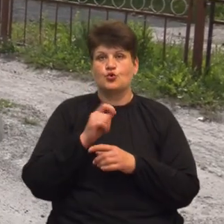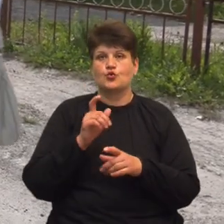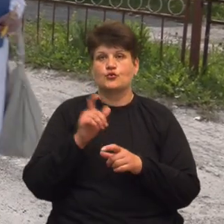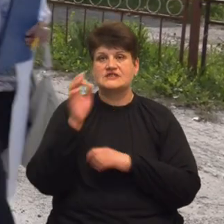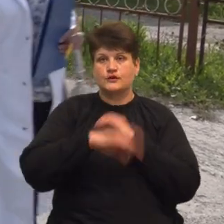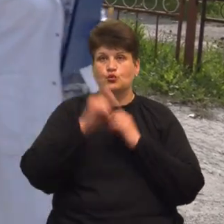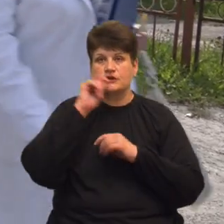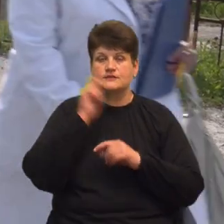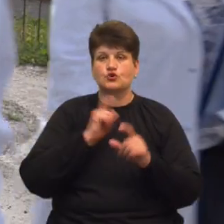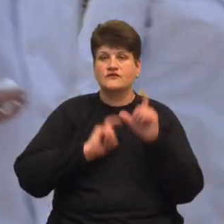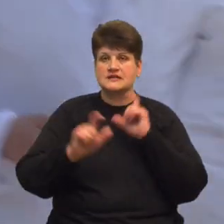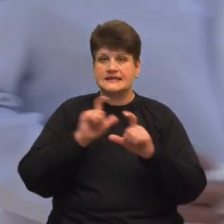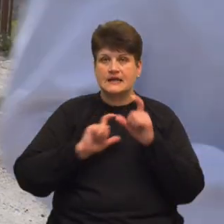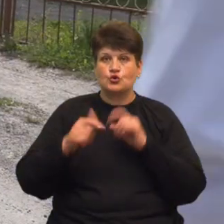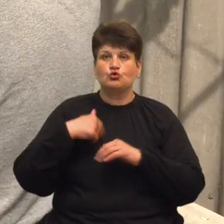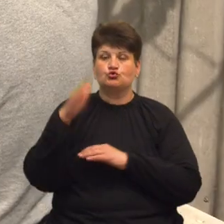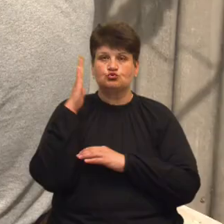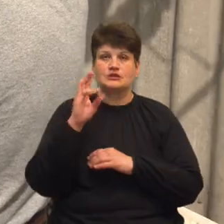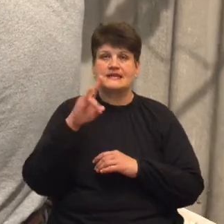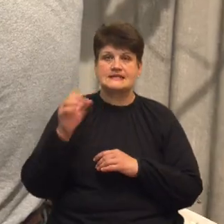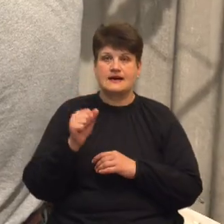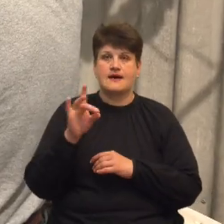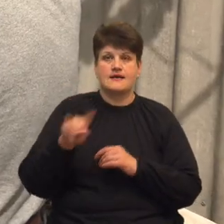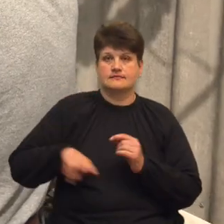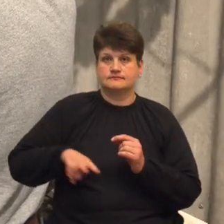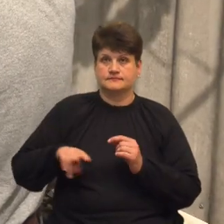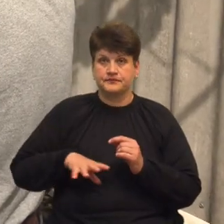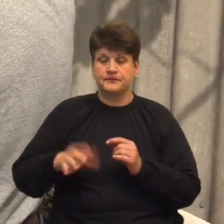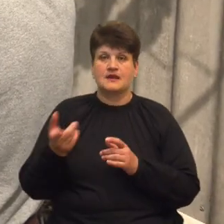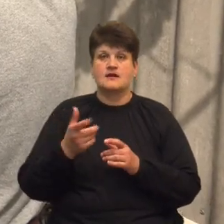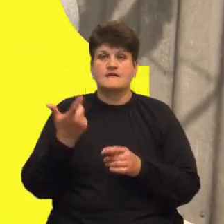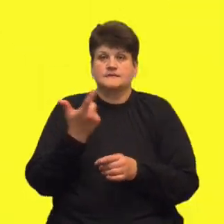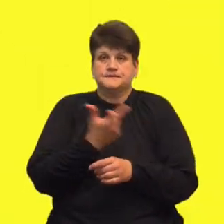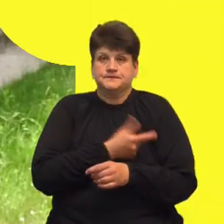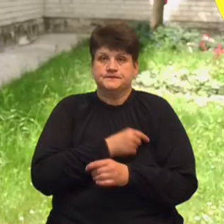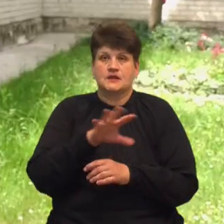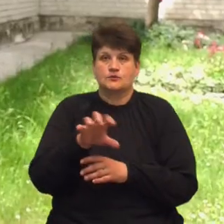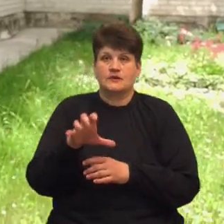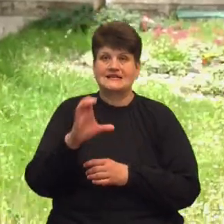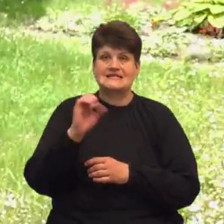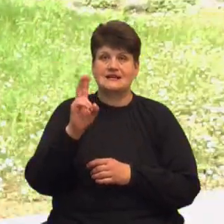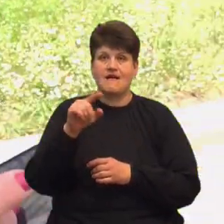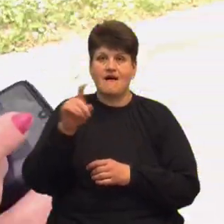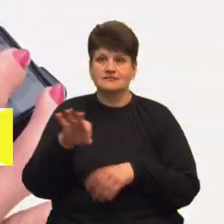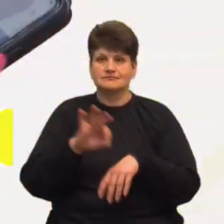Хочуть попередити захворювання. 150 котів і собак вакцинували від сказу у Тернополі.